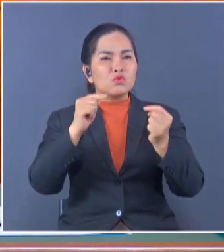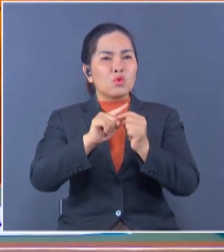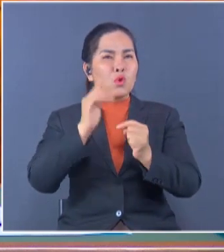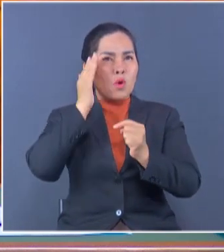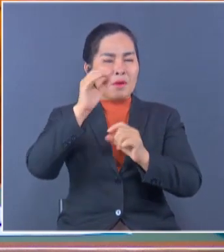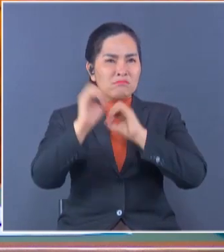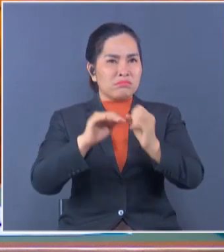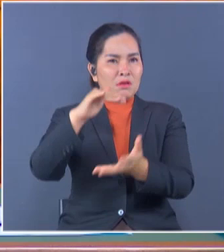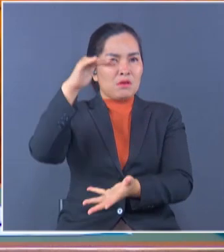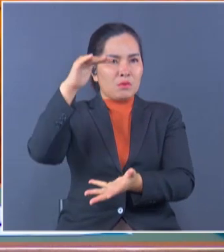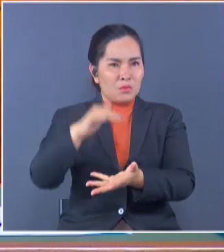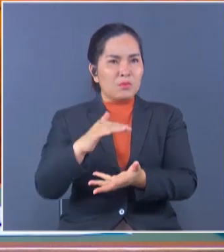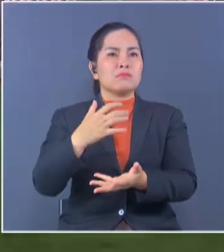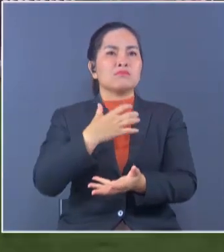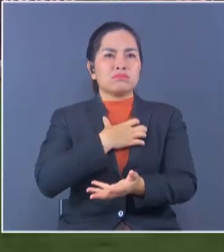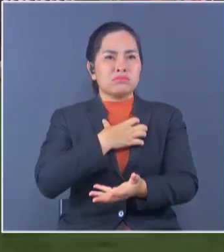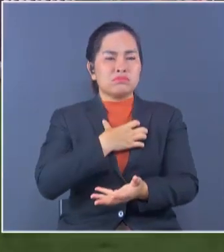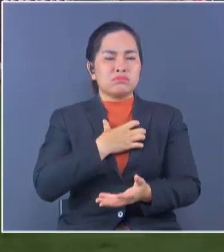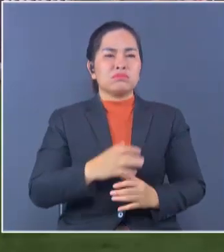ขยะให้เหลือน้อยที่สุดครับ